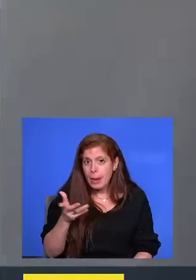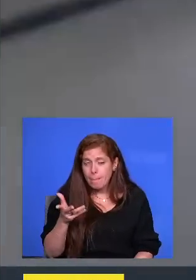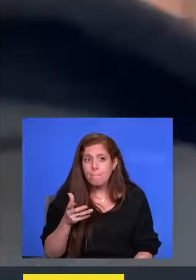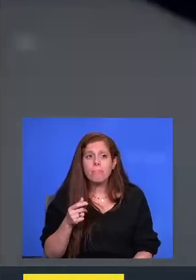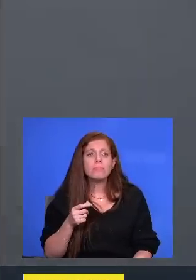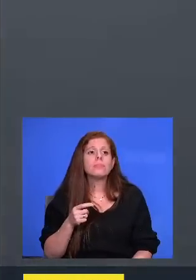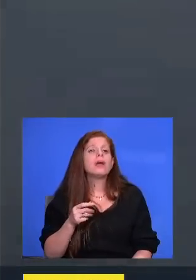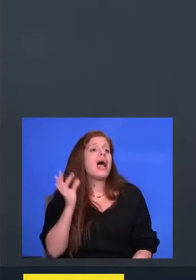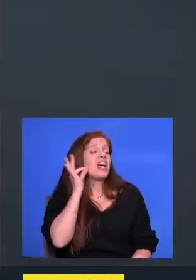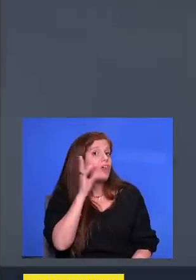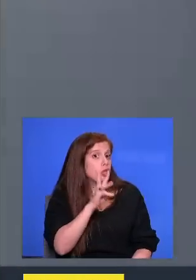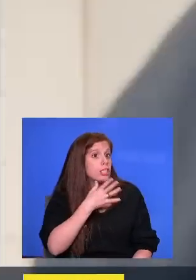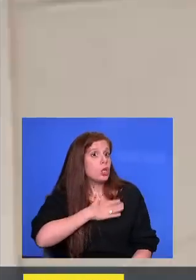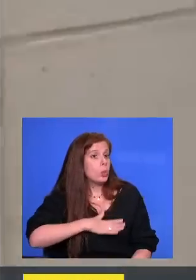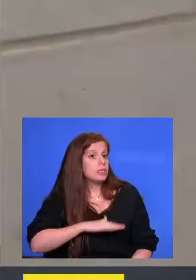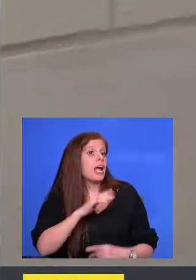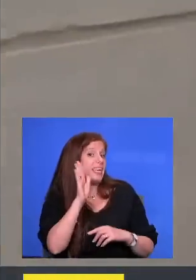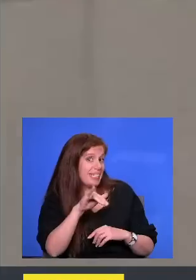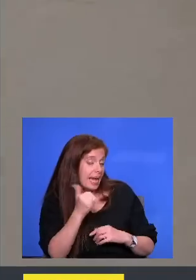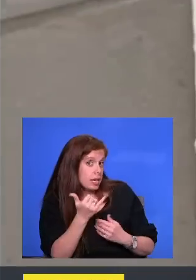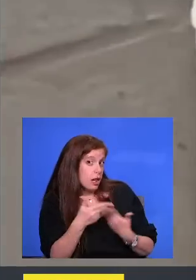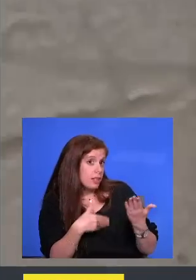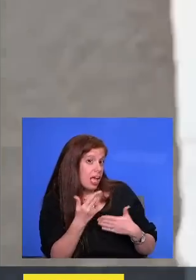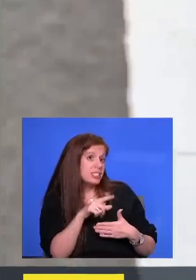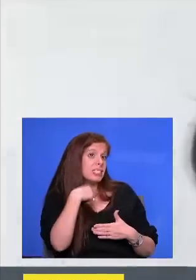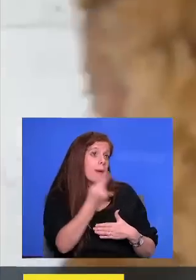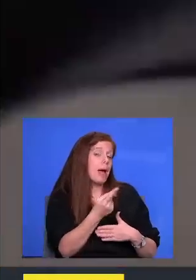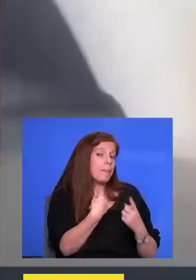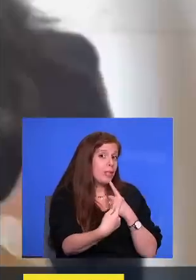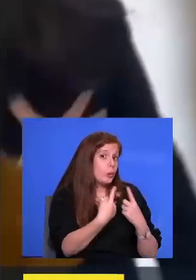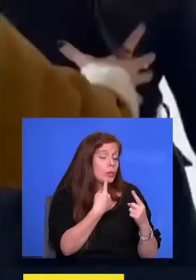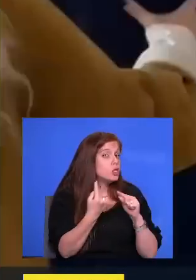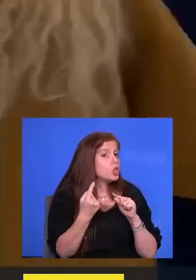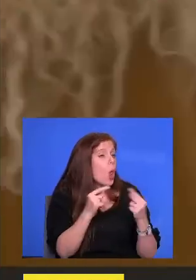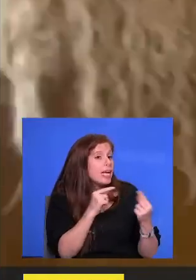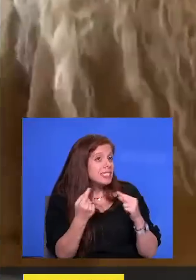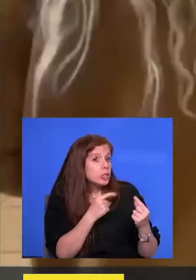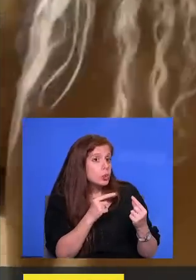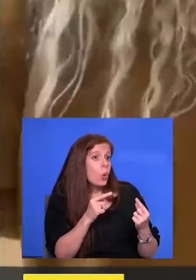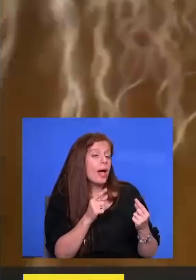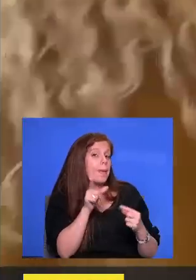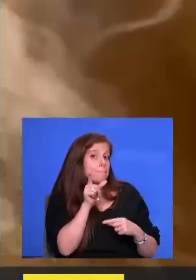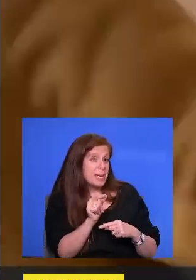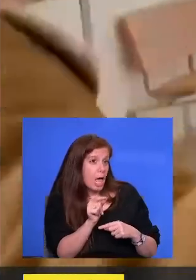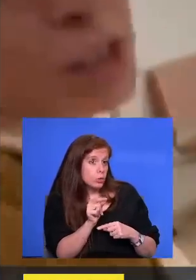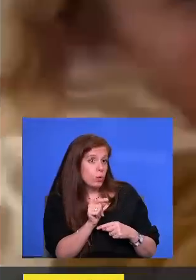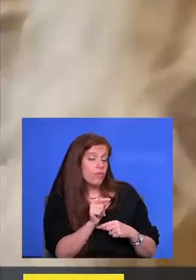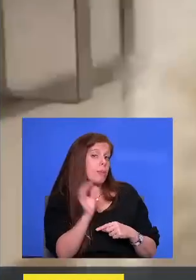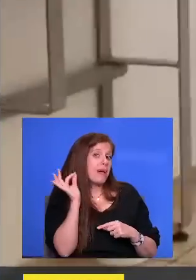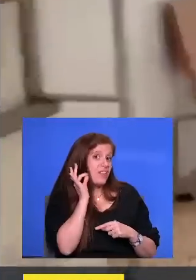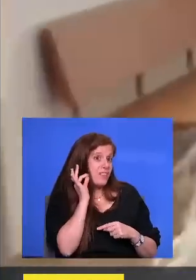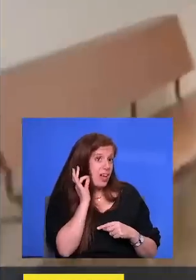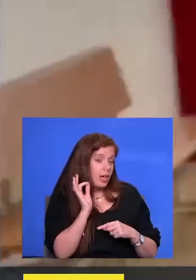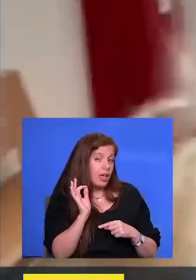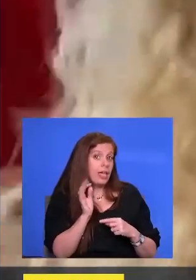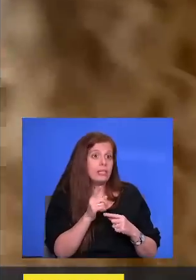הגברת שקד, את רוצה אולי בכל זאת כן להתייחס, כי אמרת בדיון שלא היה סכסוך עם, עם בני הזוג ועם הגברת נתניהו, אבל במקומות